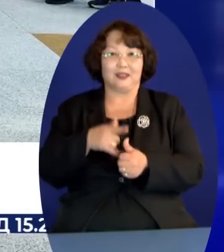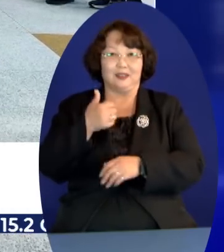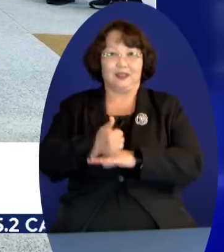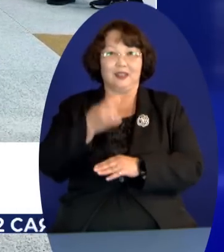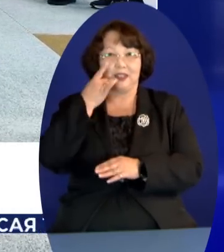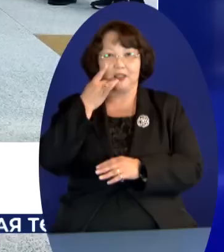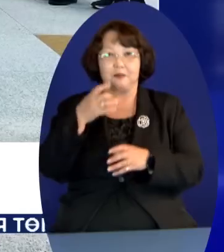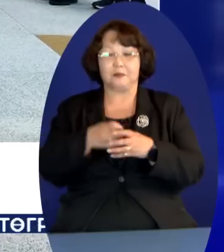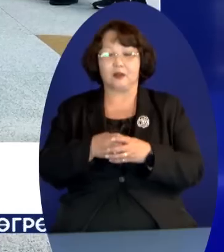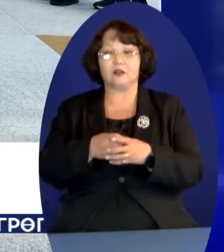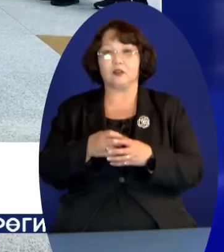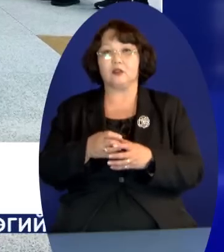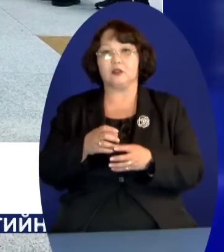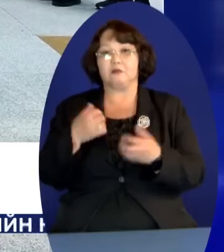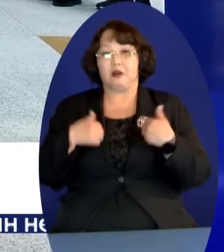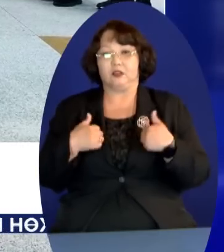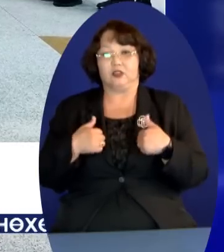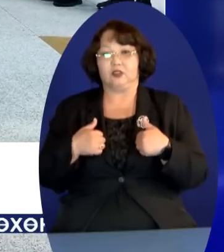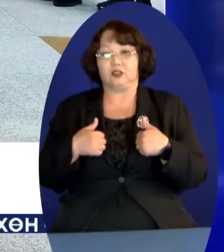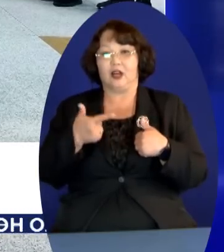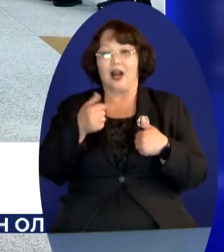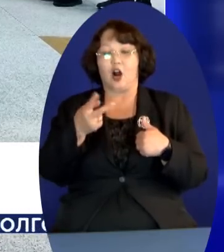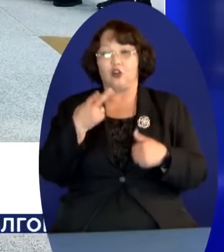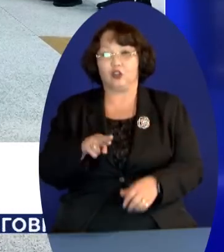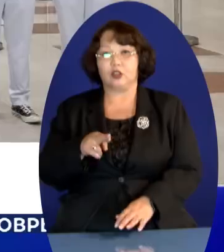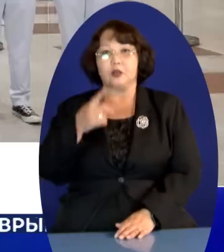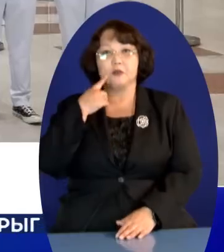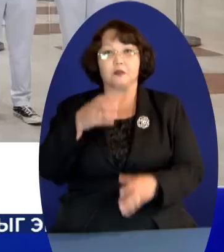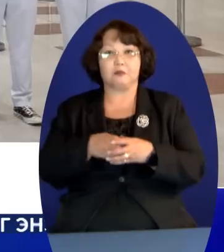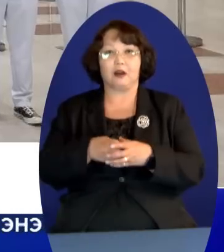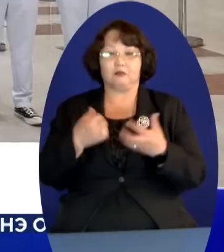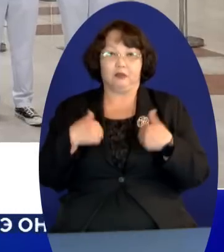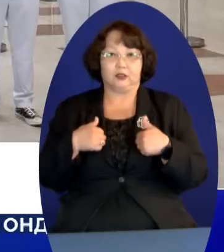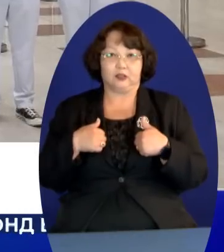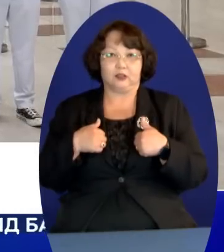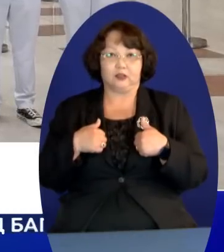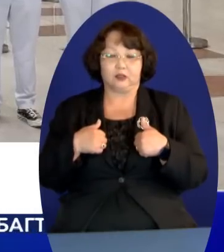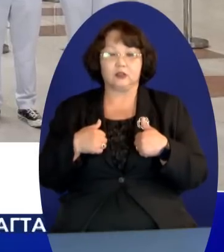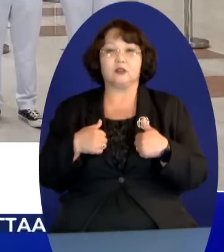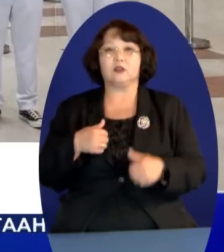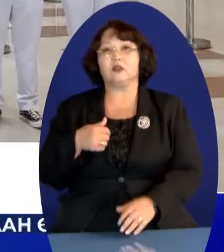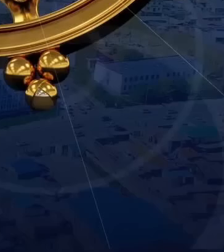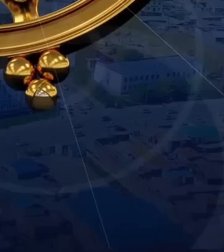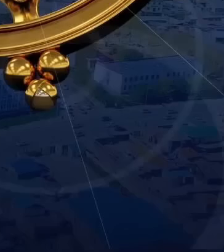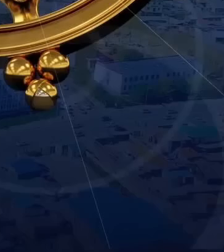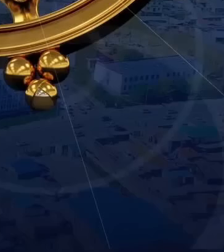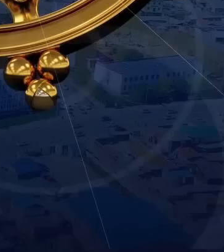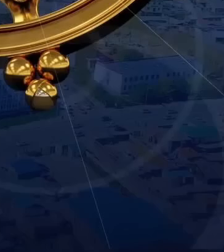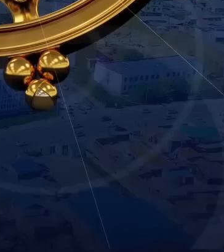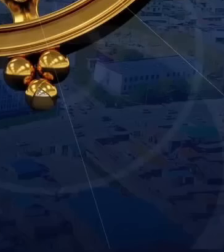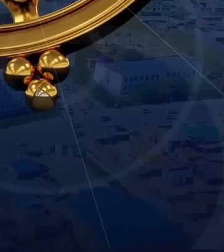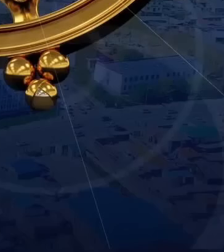улсын шатрын холбооны дасгалжуулагч Дэлхийн шатрын холбооны мастер Ган Од, эмэгтэй багийн дасгалжуулагчаар Монголын шатрын холбооны гүйцэтгэх захирал Олон улсын шатрын